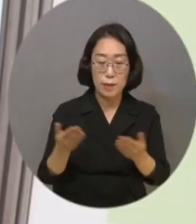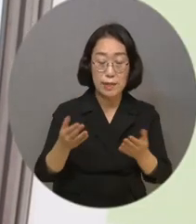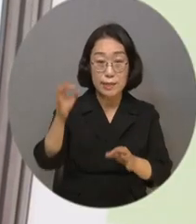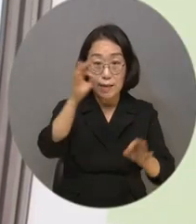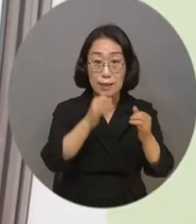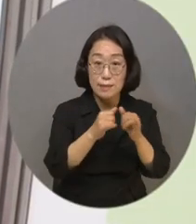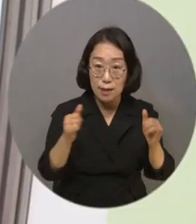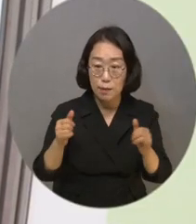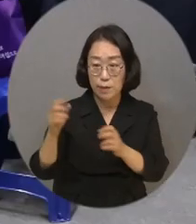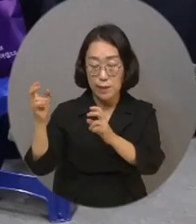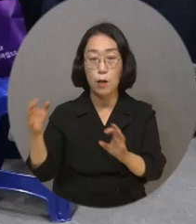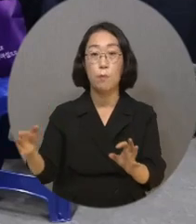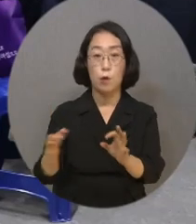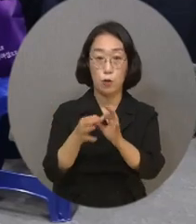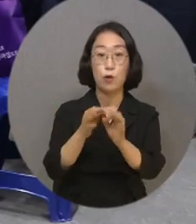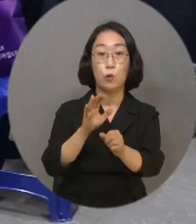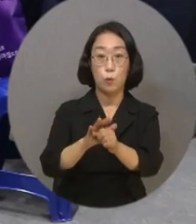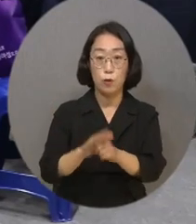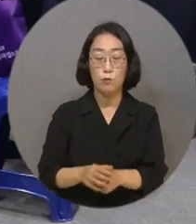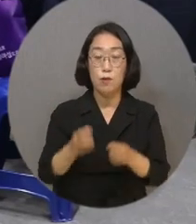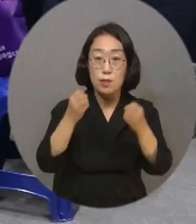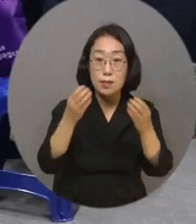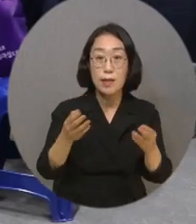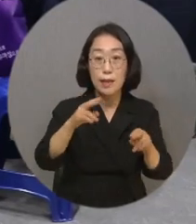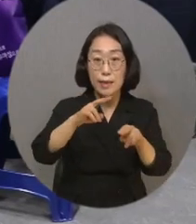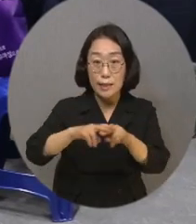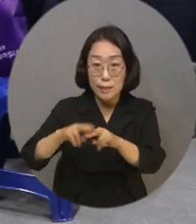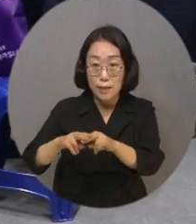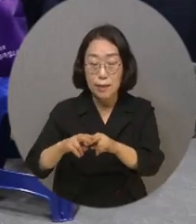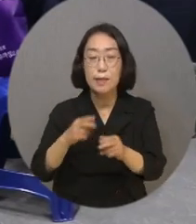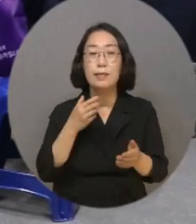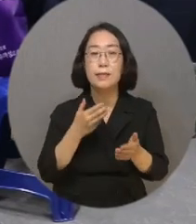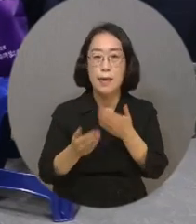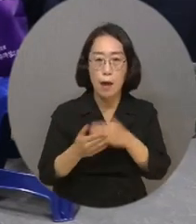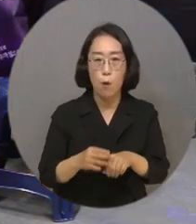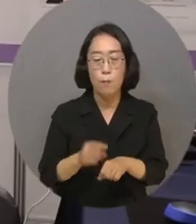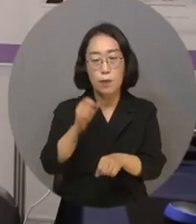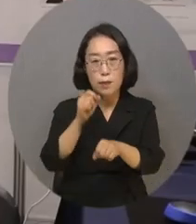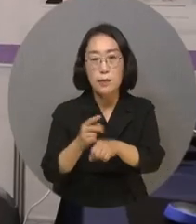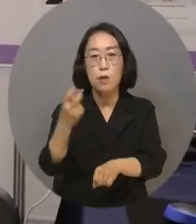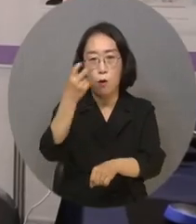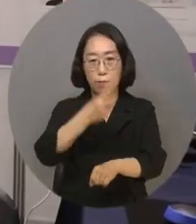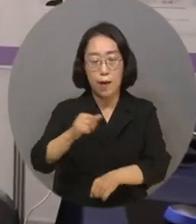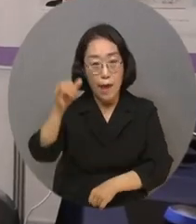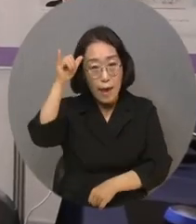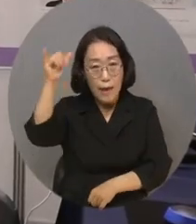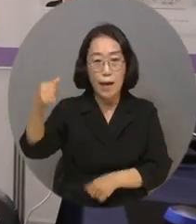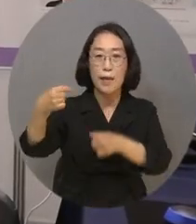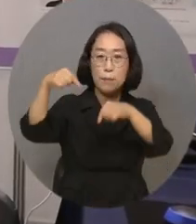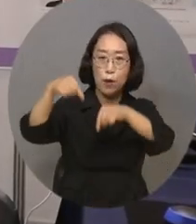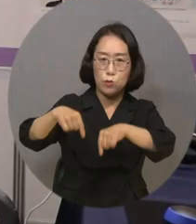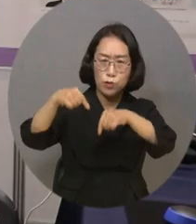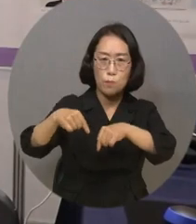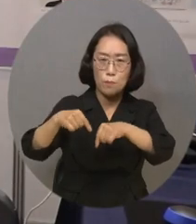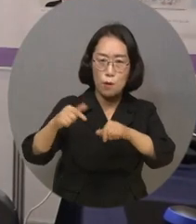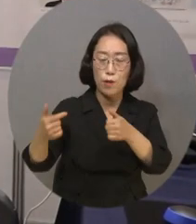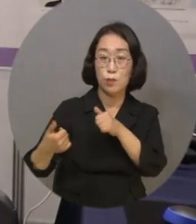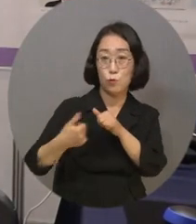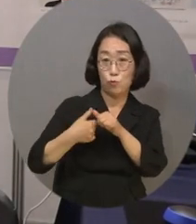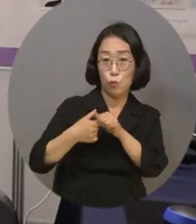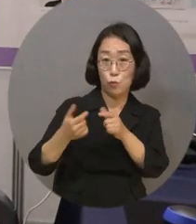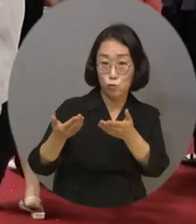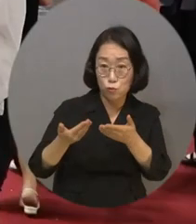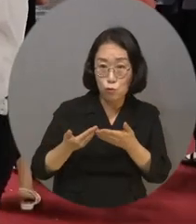기업을 연결했고 신직업 창직 체험, 직업 적성 검사, AI 면접 컨설팅 등